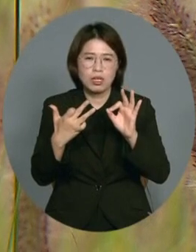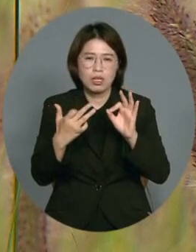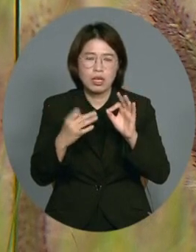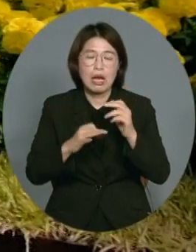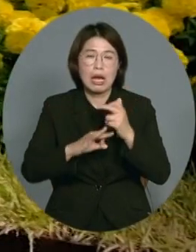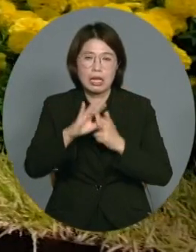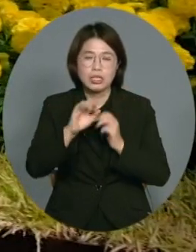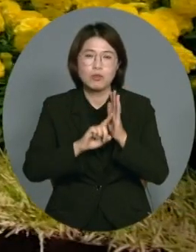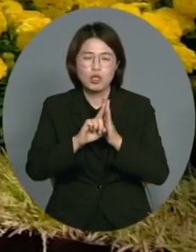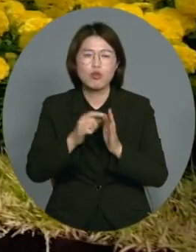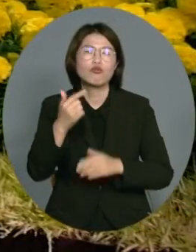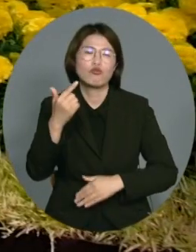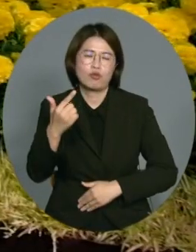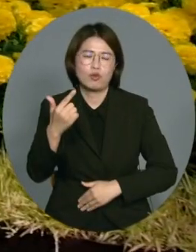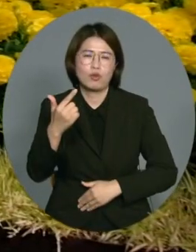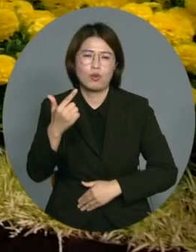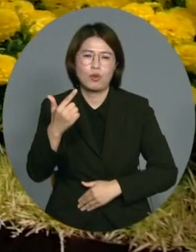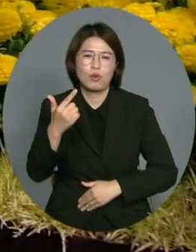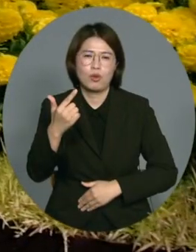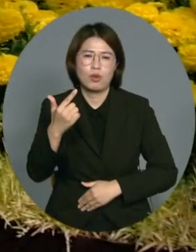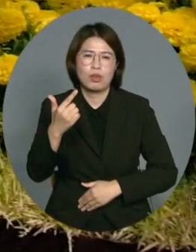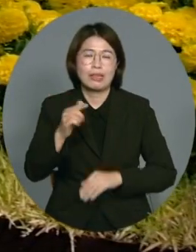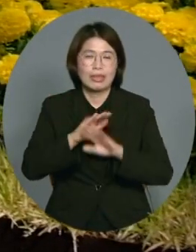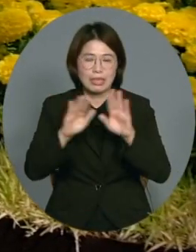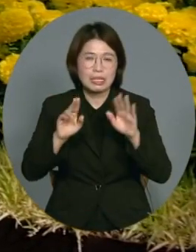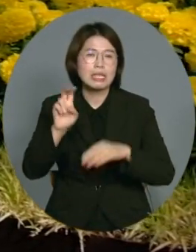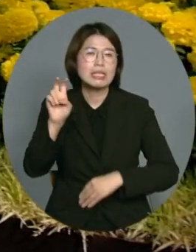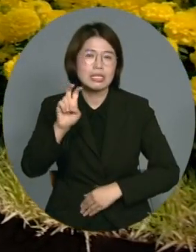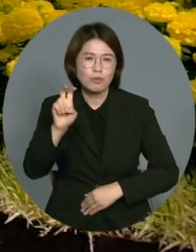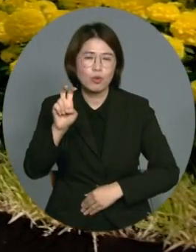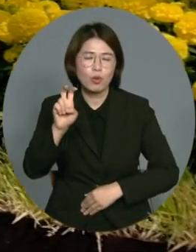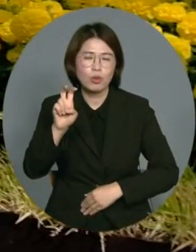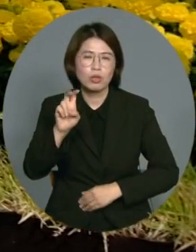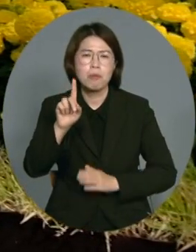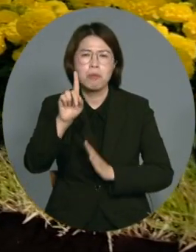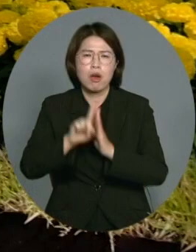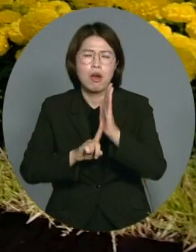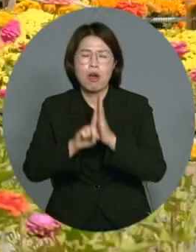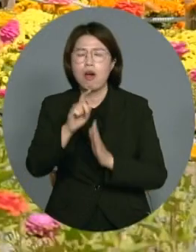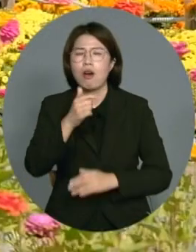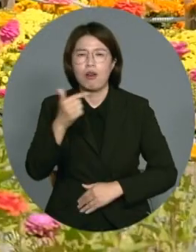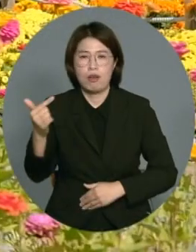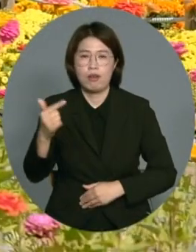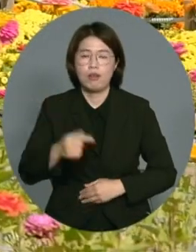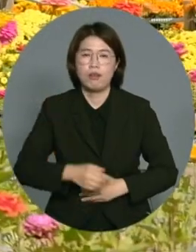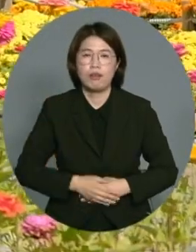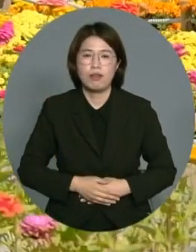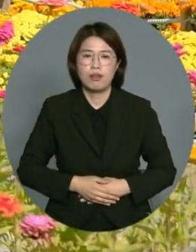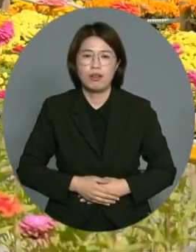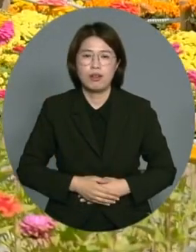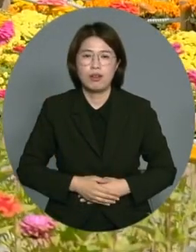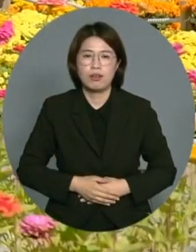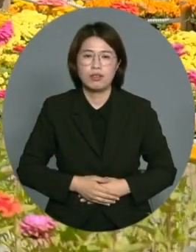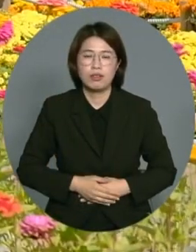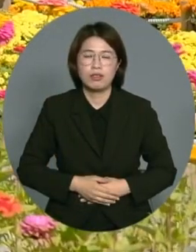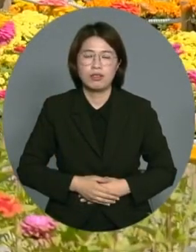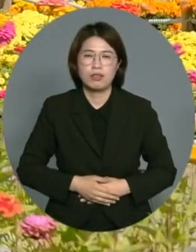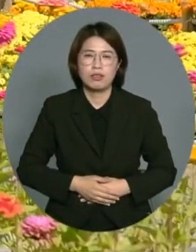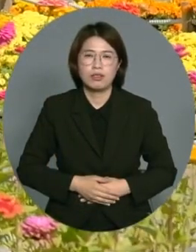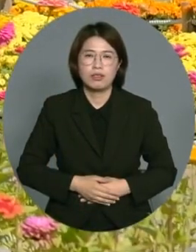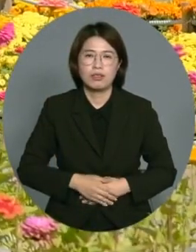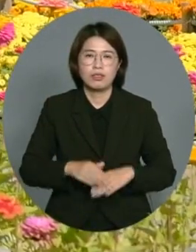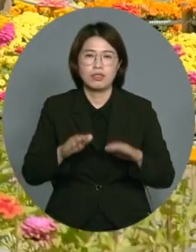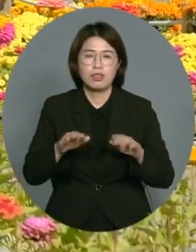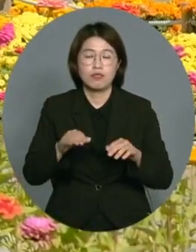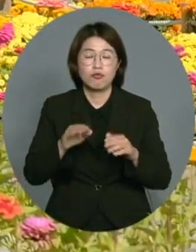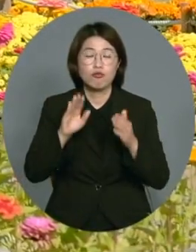떨어지겠습니다. 낮에는 20도 안팎으로 큰 일교차가 이어지겠습니다. 주 후반에는 점차 평년